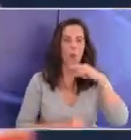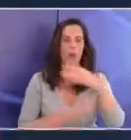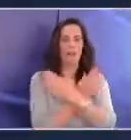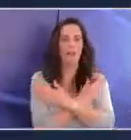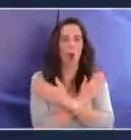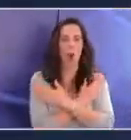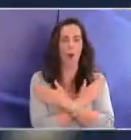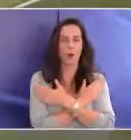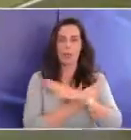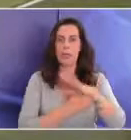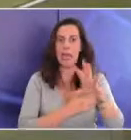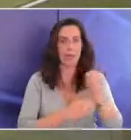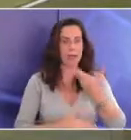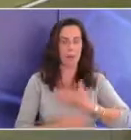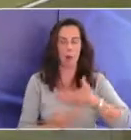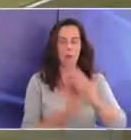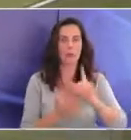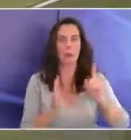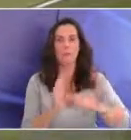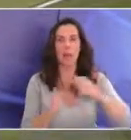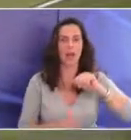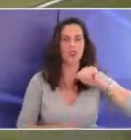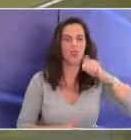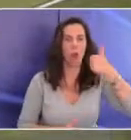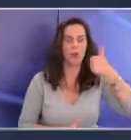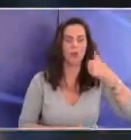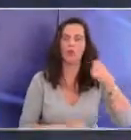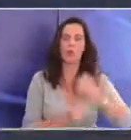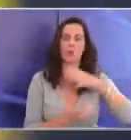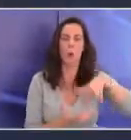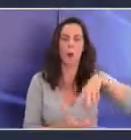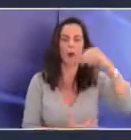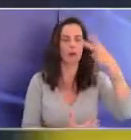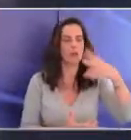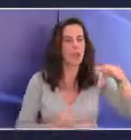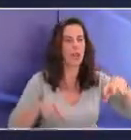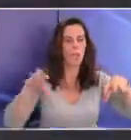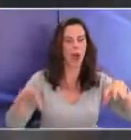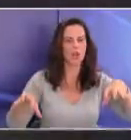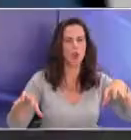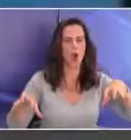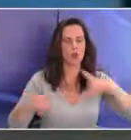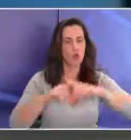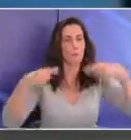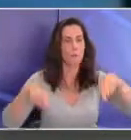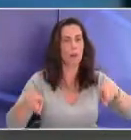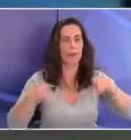ומרוקו. במידה והצעה תתקבל, זאת תהיה הפעם הראשונה שיערך מונדיאל בשתי יבשות שונות במקביל.